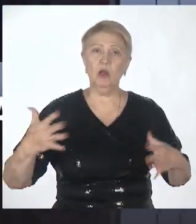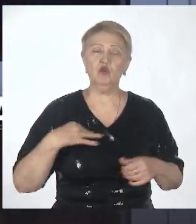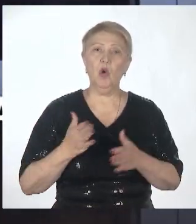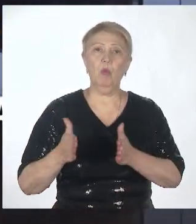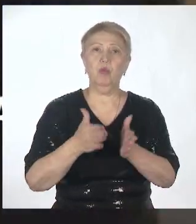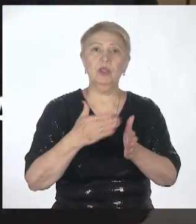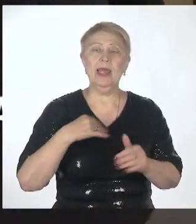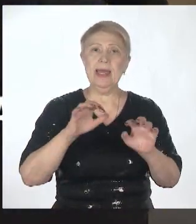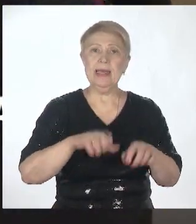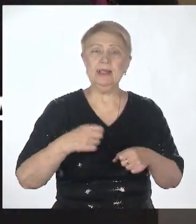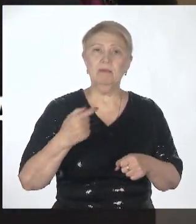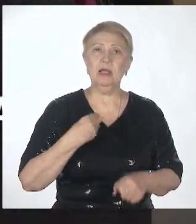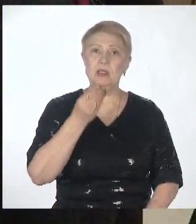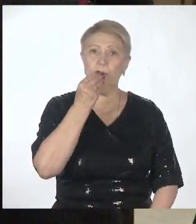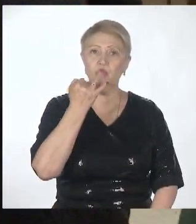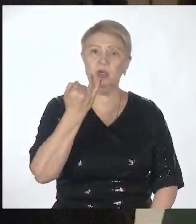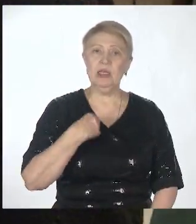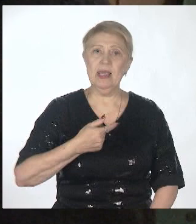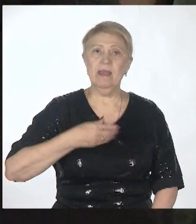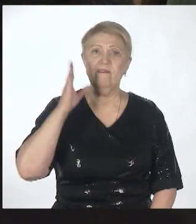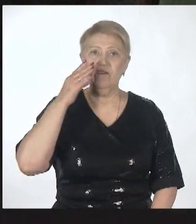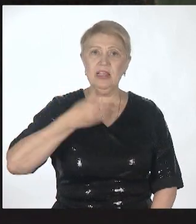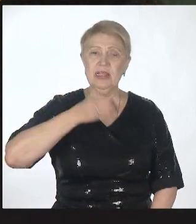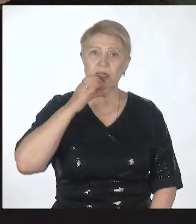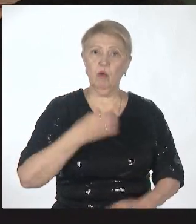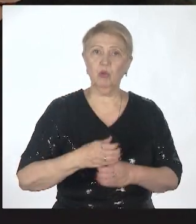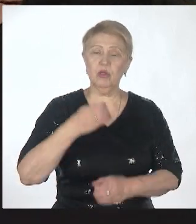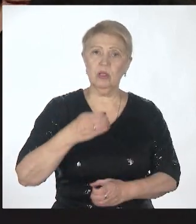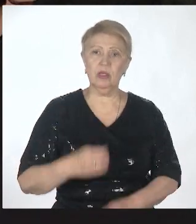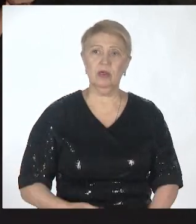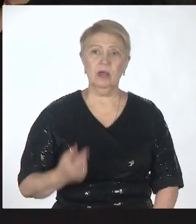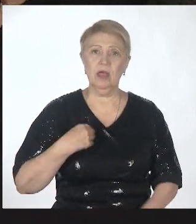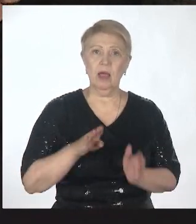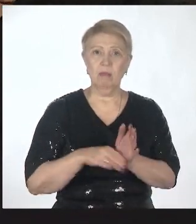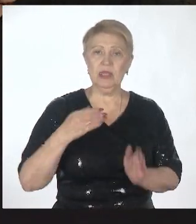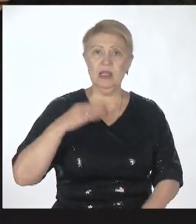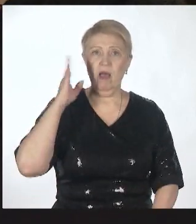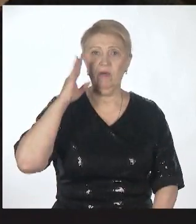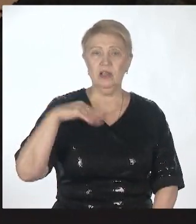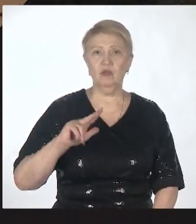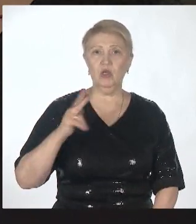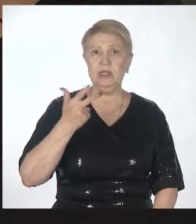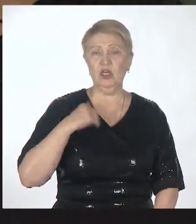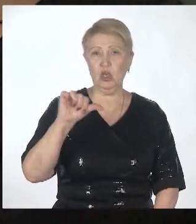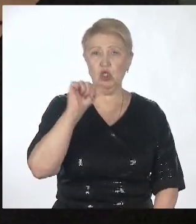и бутылки. Ну, я, честно говоря, без еды и без воды. Мне кажется, что, в принципе, 3 часа можно